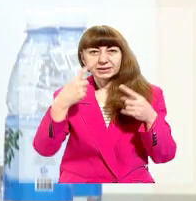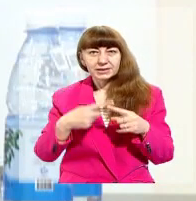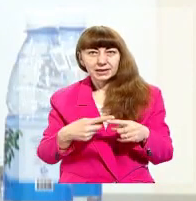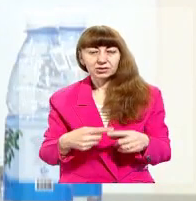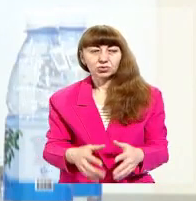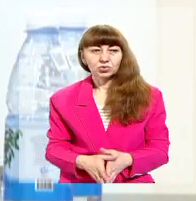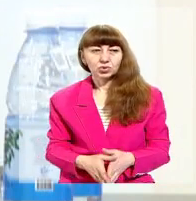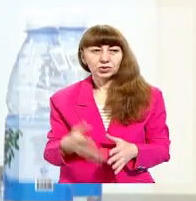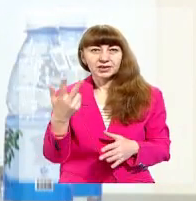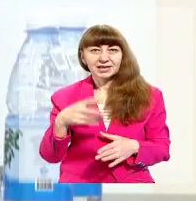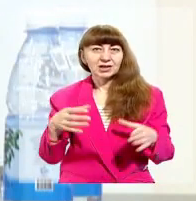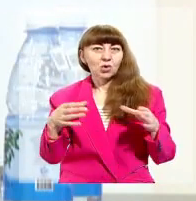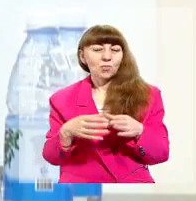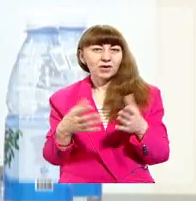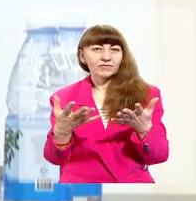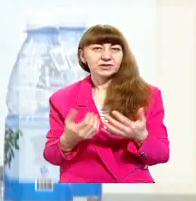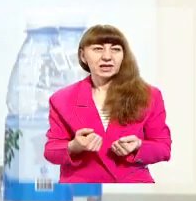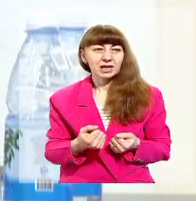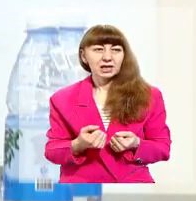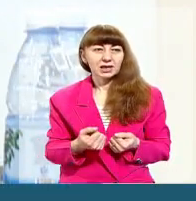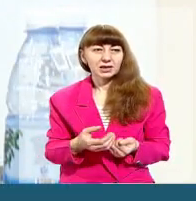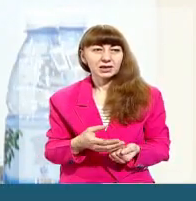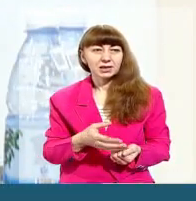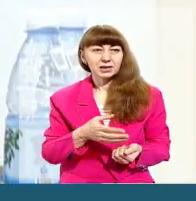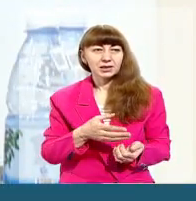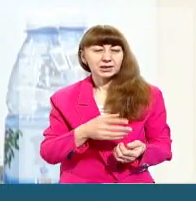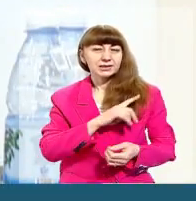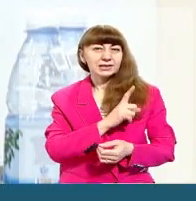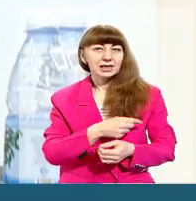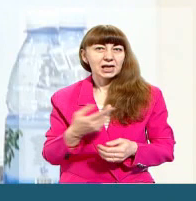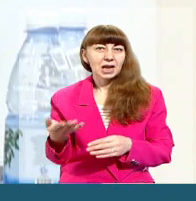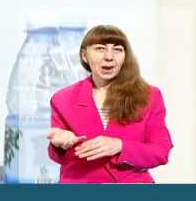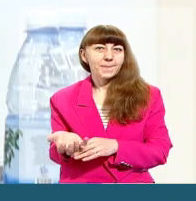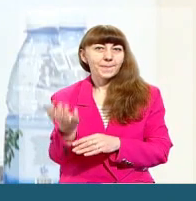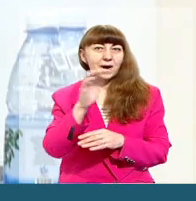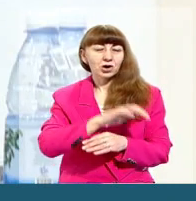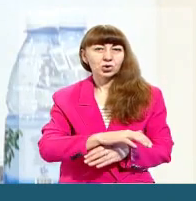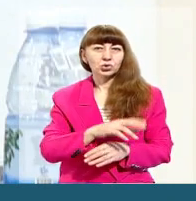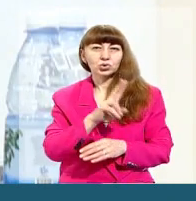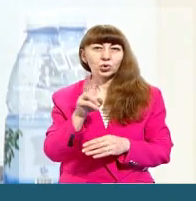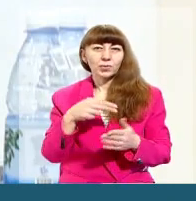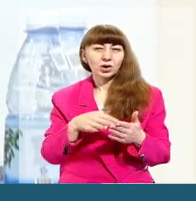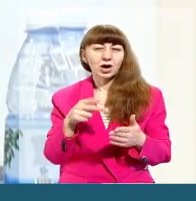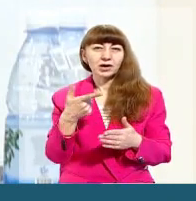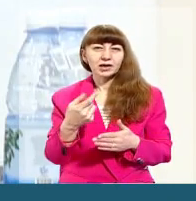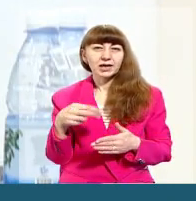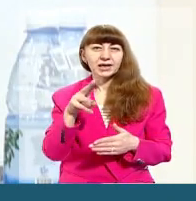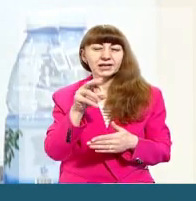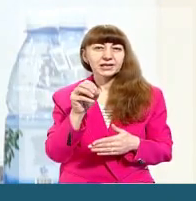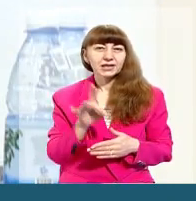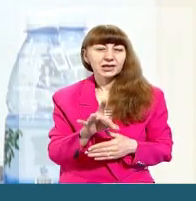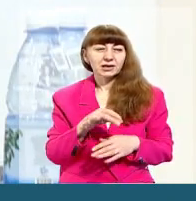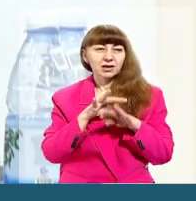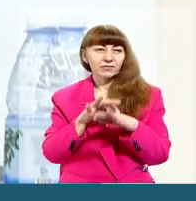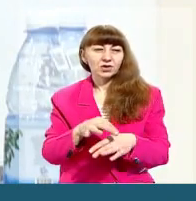нас 3 компании взяли мощные снегопогрузчики. Кто-то брал грейдера для вывоза и так далее. Но